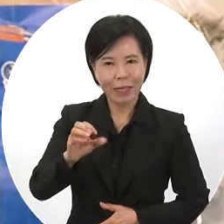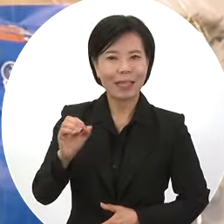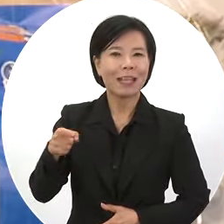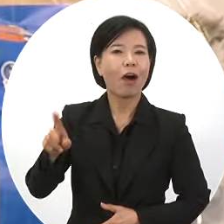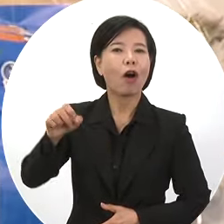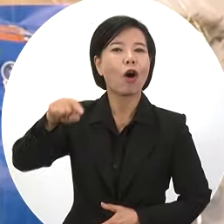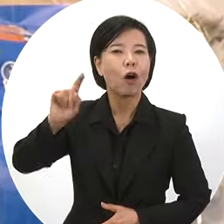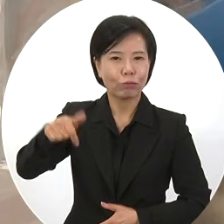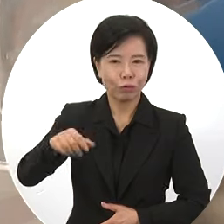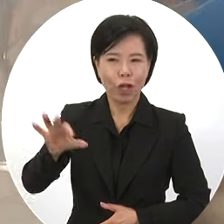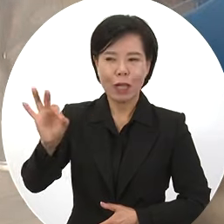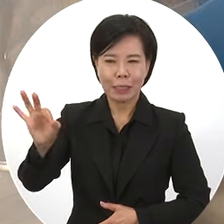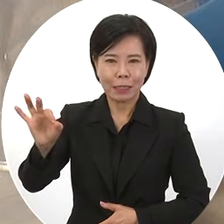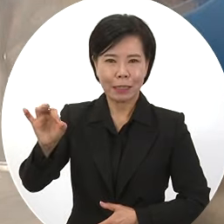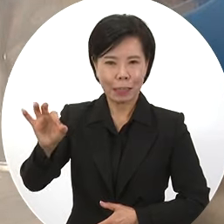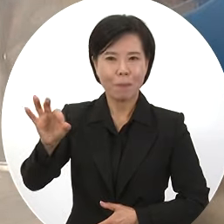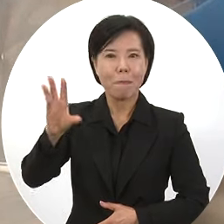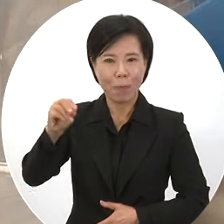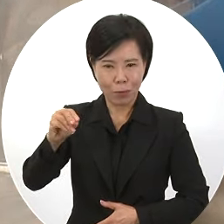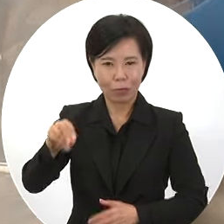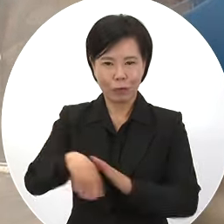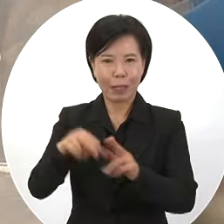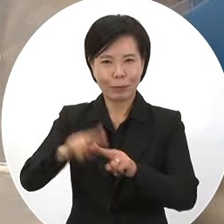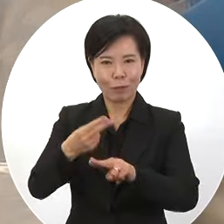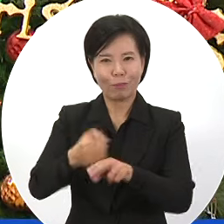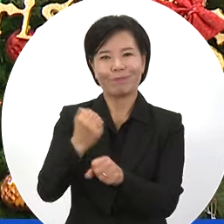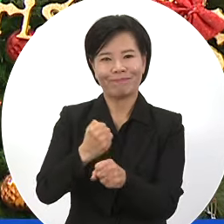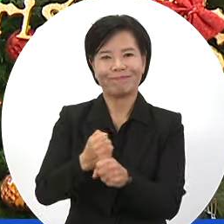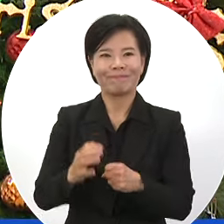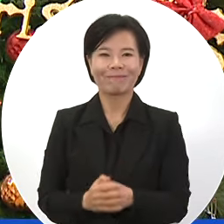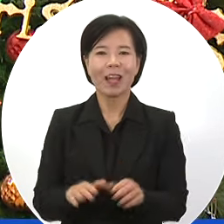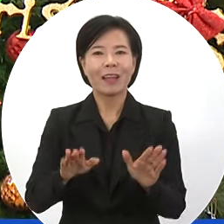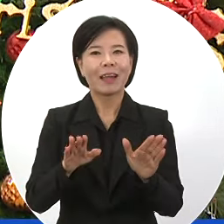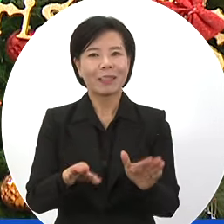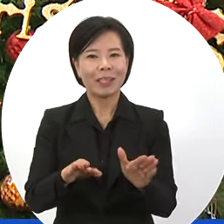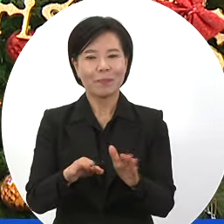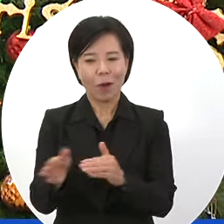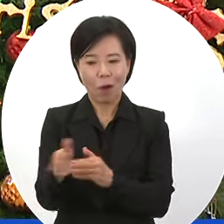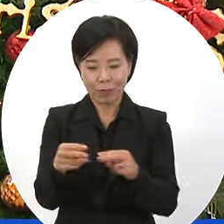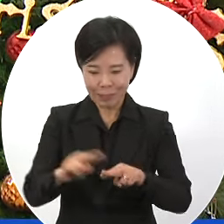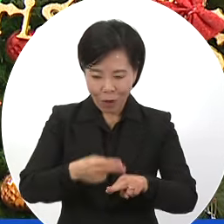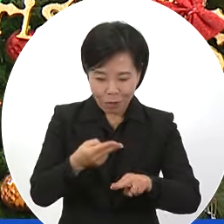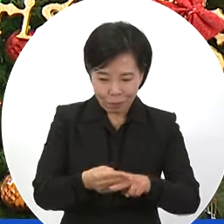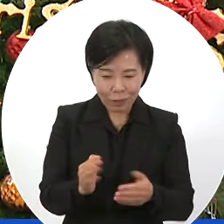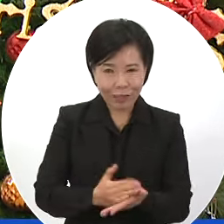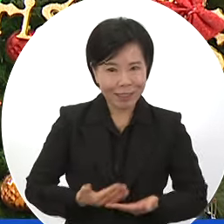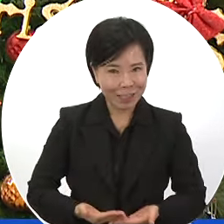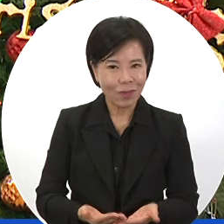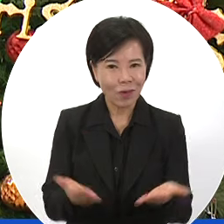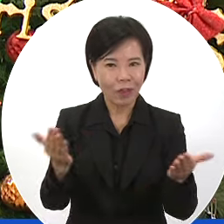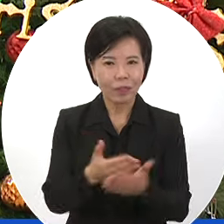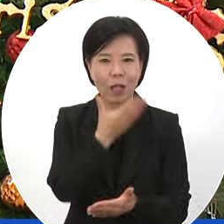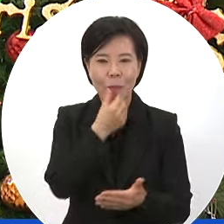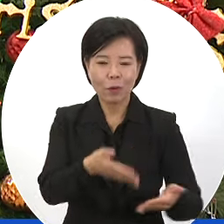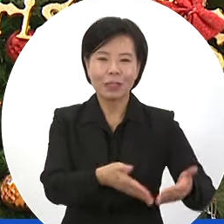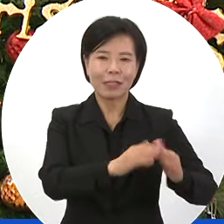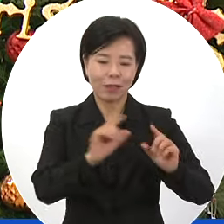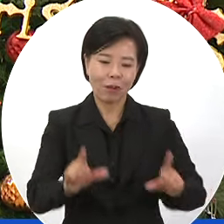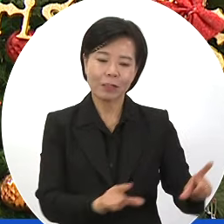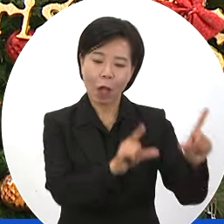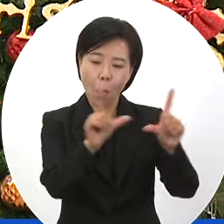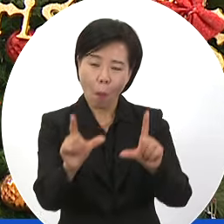등 10만 원 상당의 품목으로 구성됐습니다. 네, 이번 수산물 꾸러미 지원이